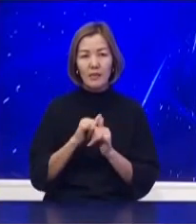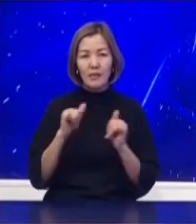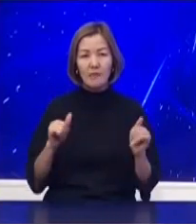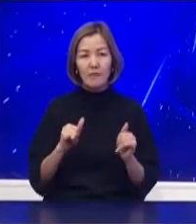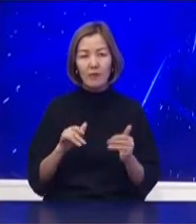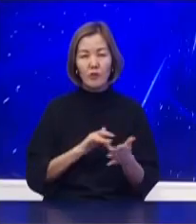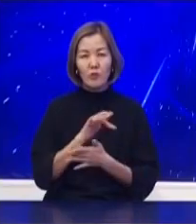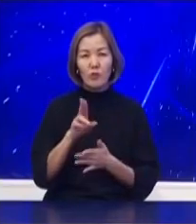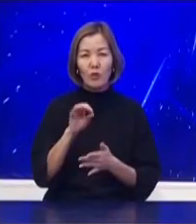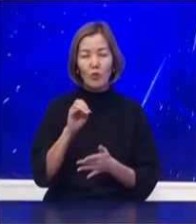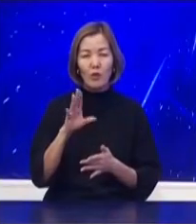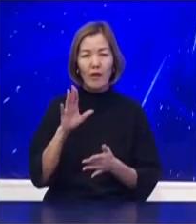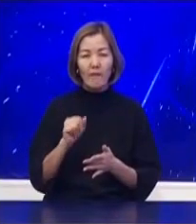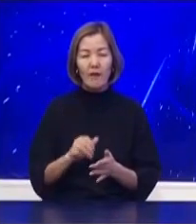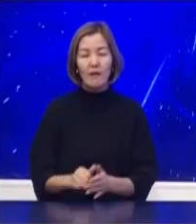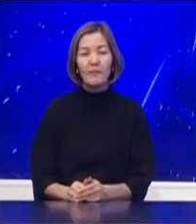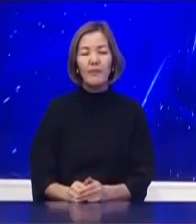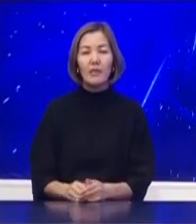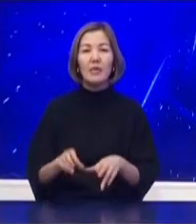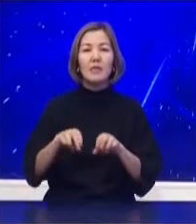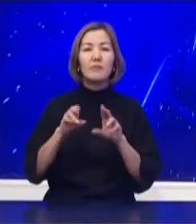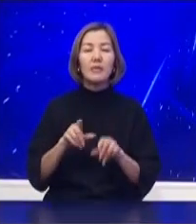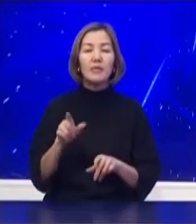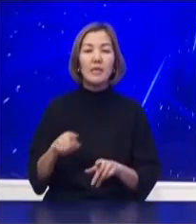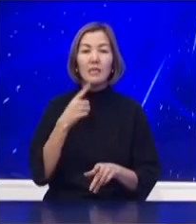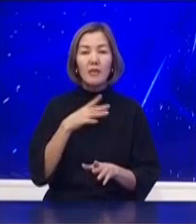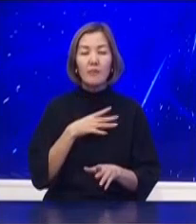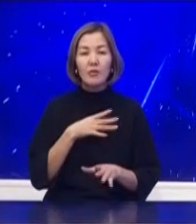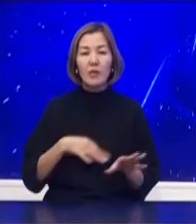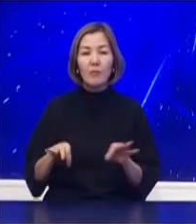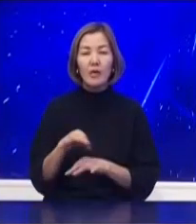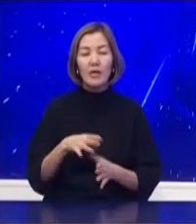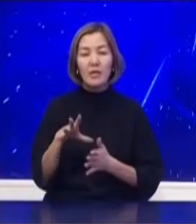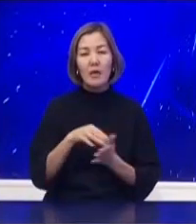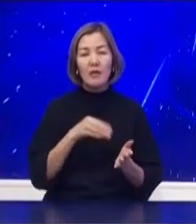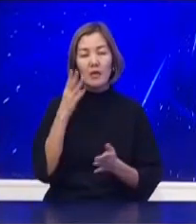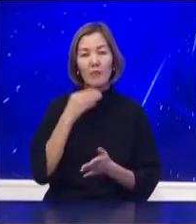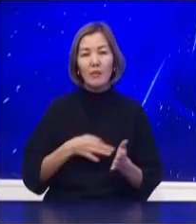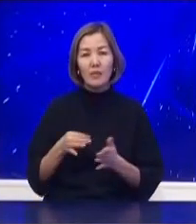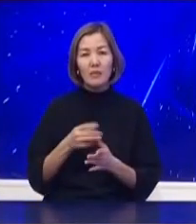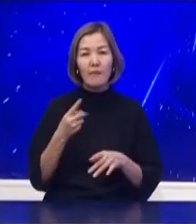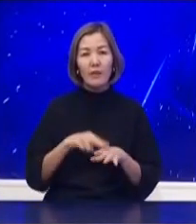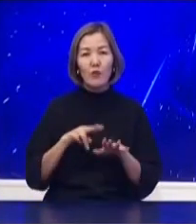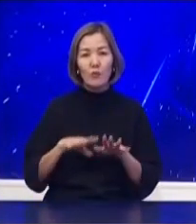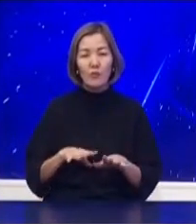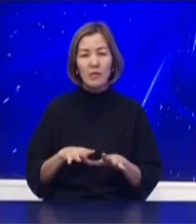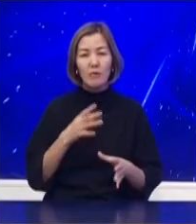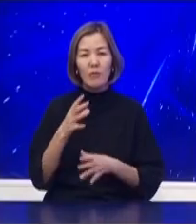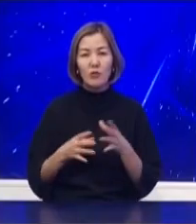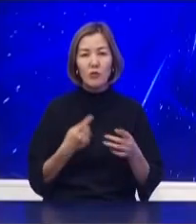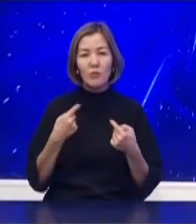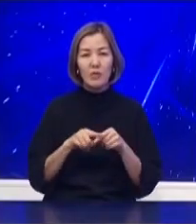города Кунаев специалисты отмечают что проект цифровой копии Алматинской области завоевал второе место на международном